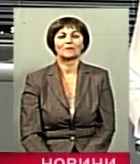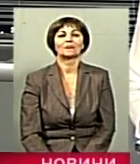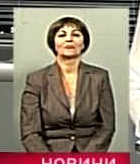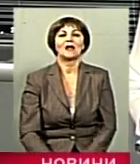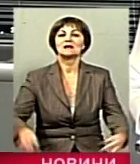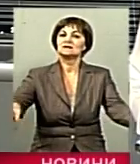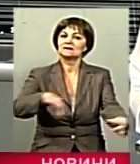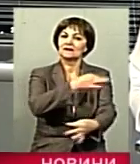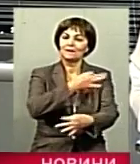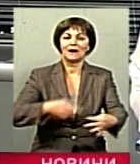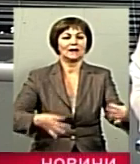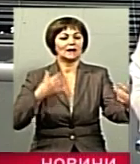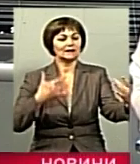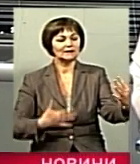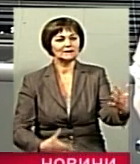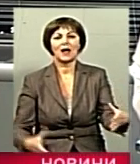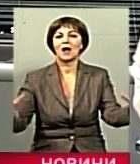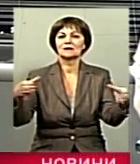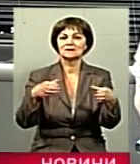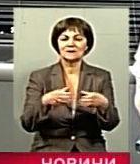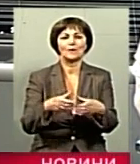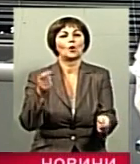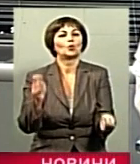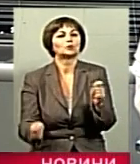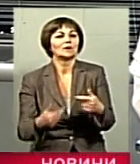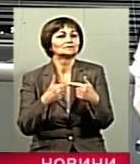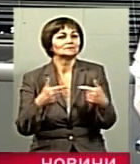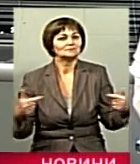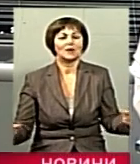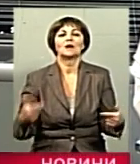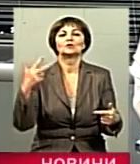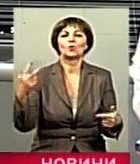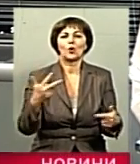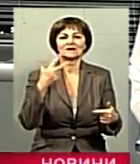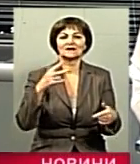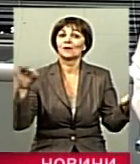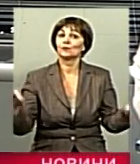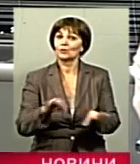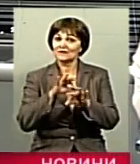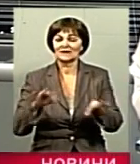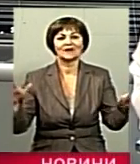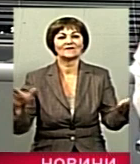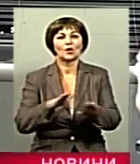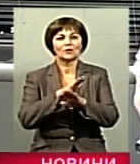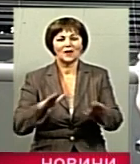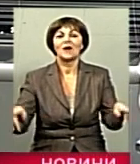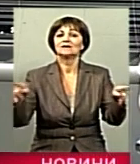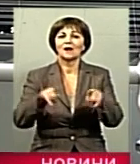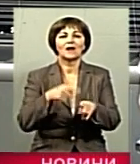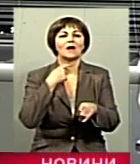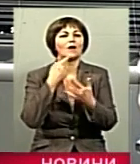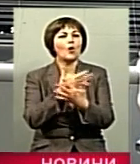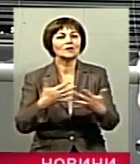Скрипалі і гітаристи, ансамбль віолончелістів та ударних інструментів, троїсті музики, пісні у виконанні хору. Таке